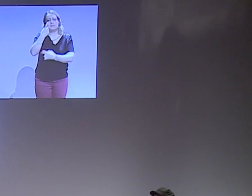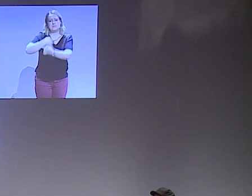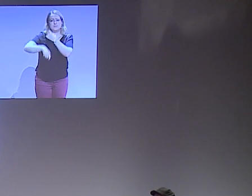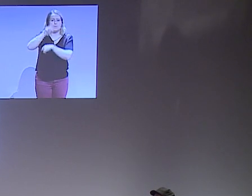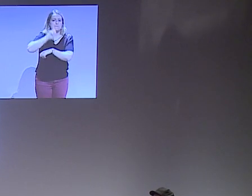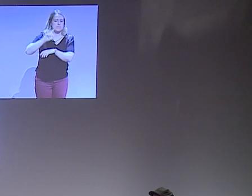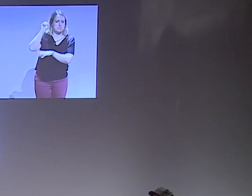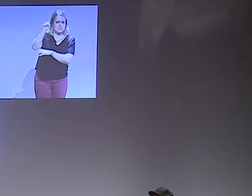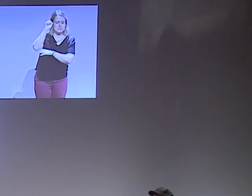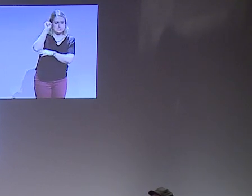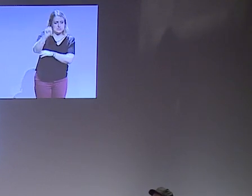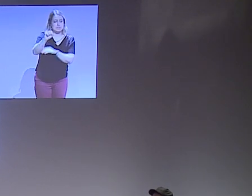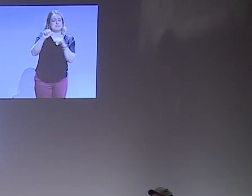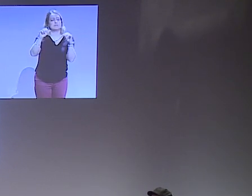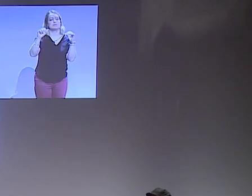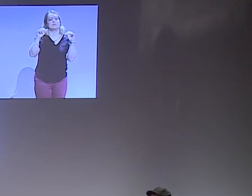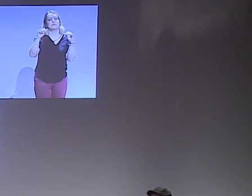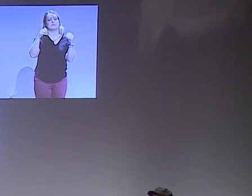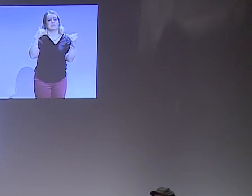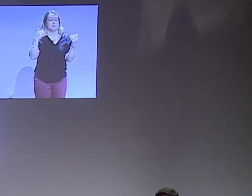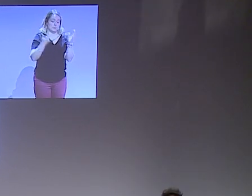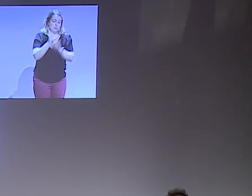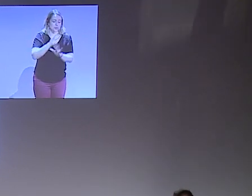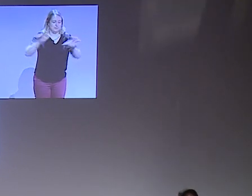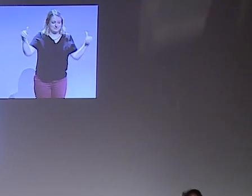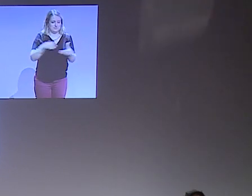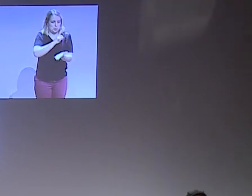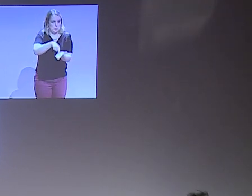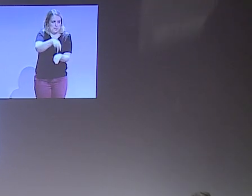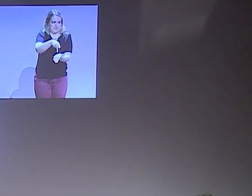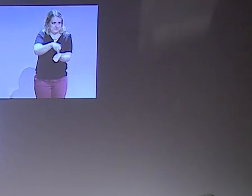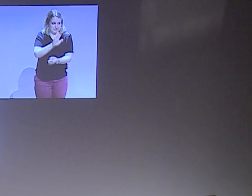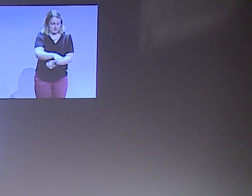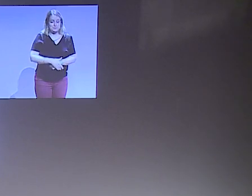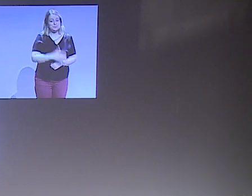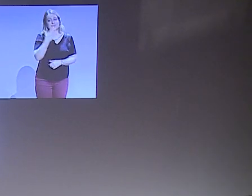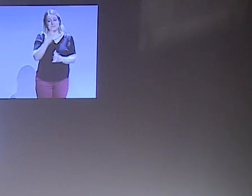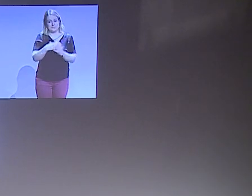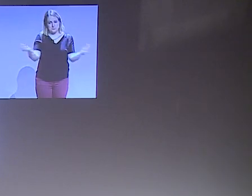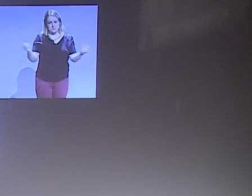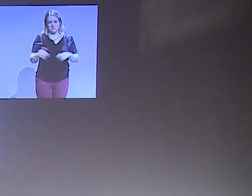féministe, notamment à Paris, surtout à Paris, j'allais dire. Merci.